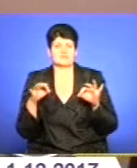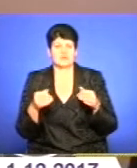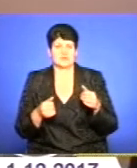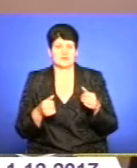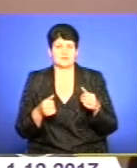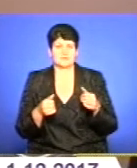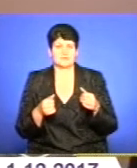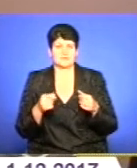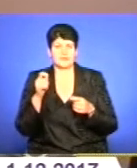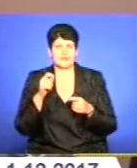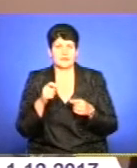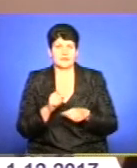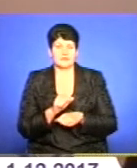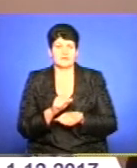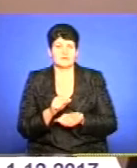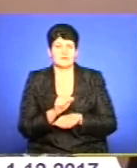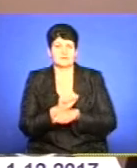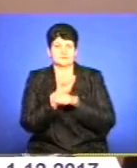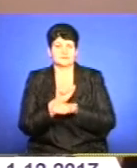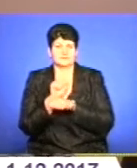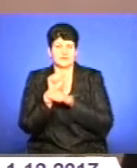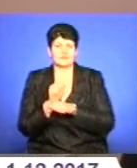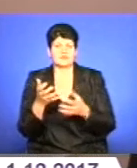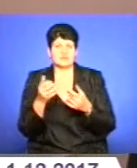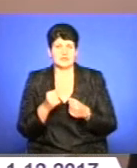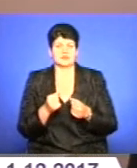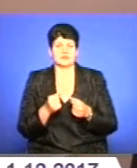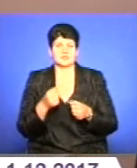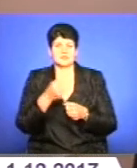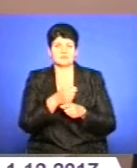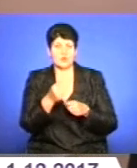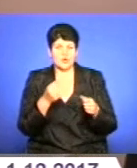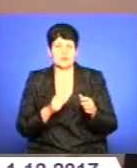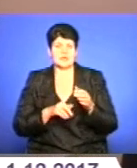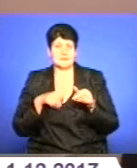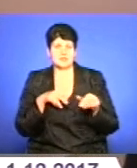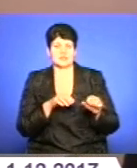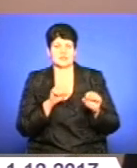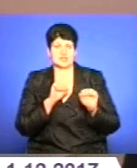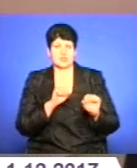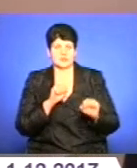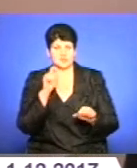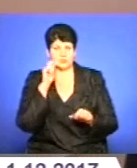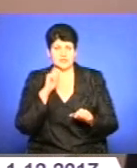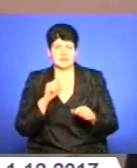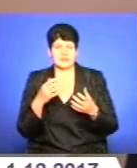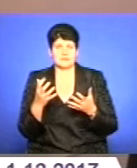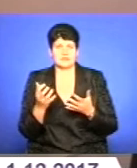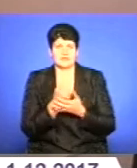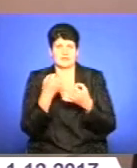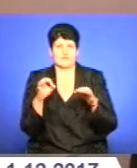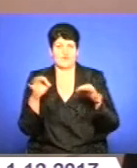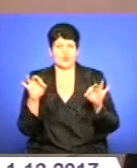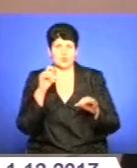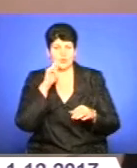люди взяли в руки зброю і збройно пішли здобувати Україні волю. Це найвищий їх, один з найвищих їх чинів,